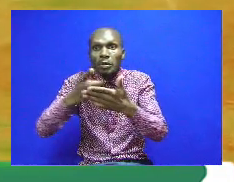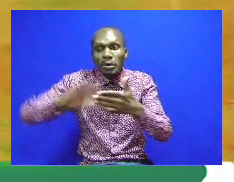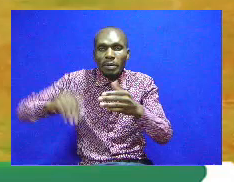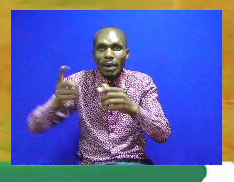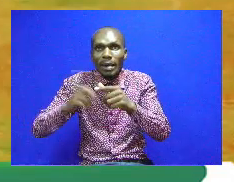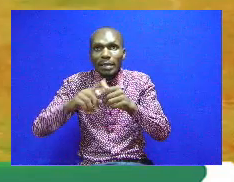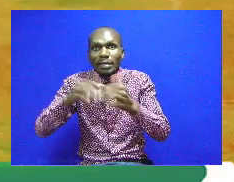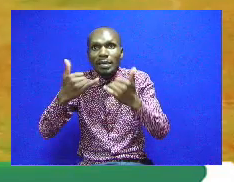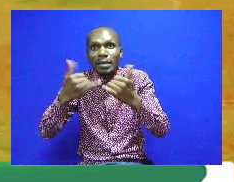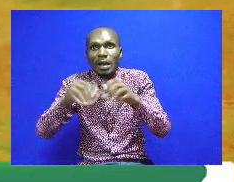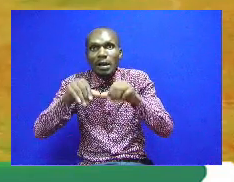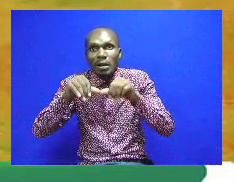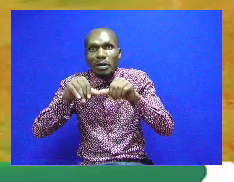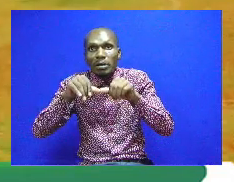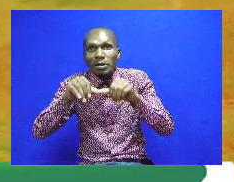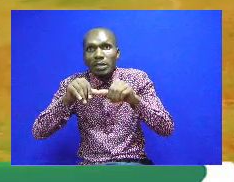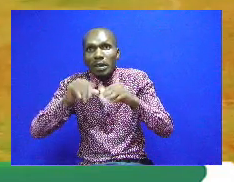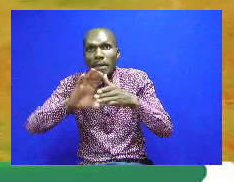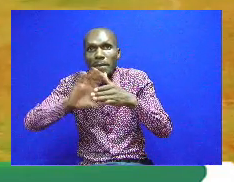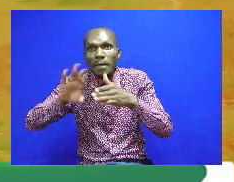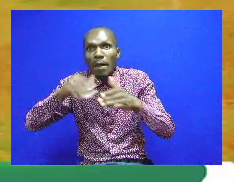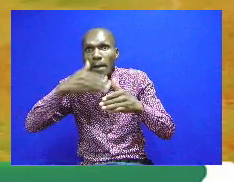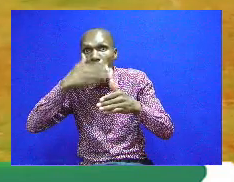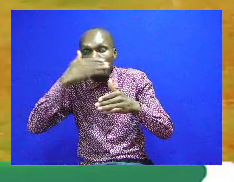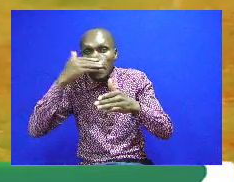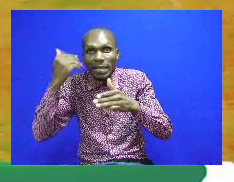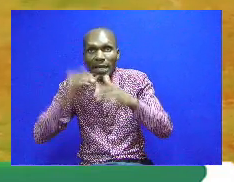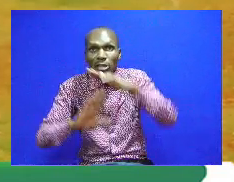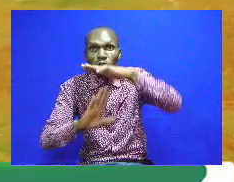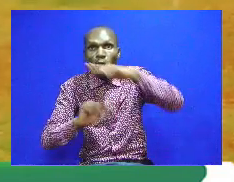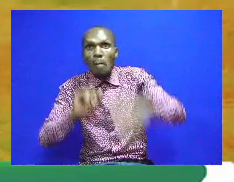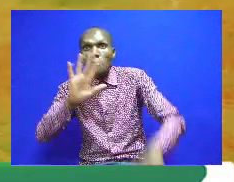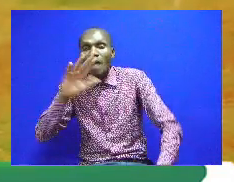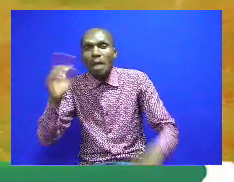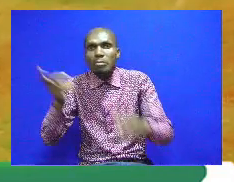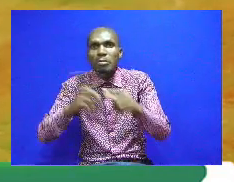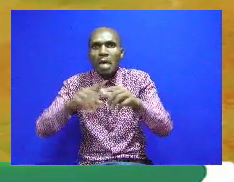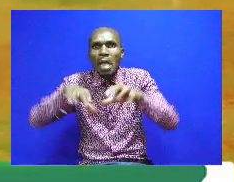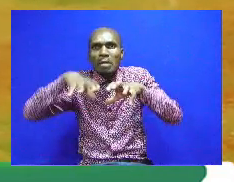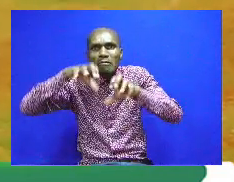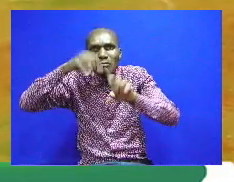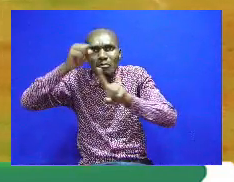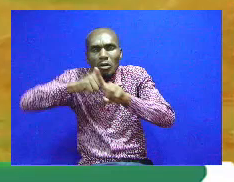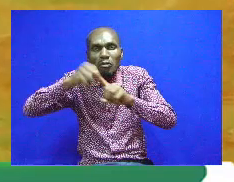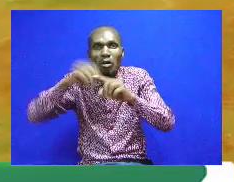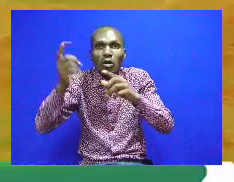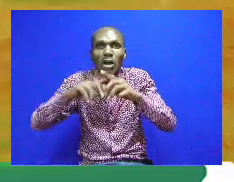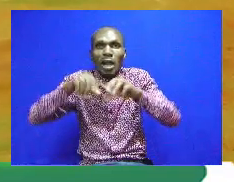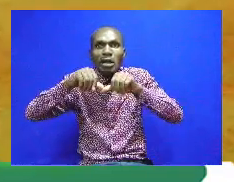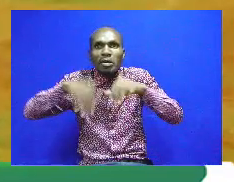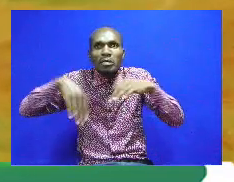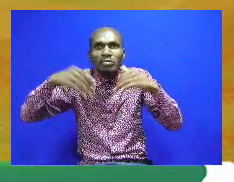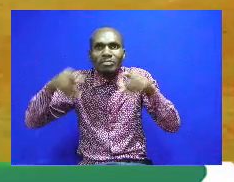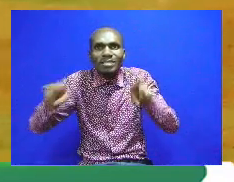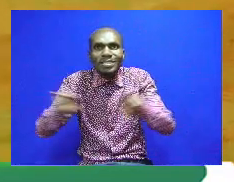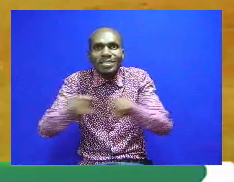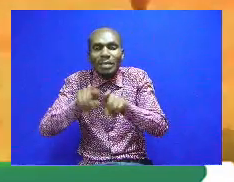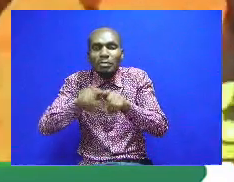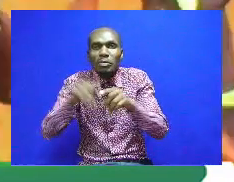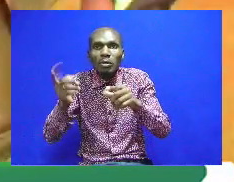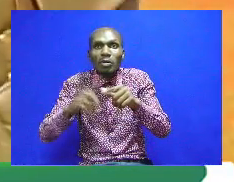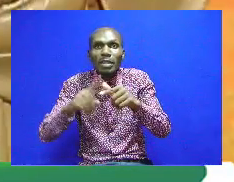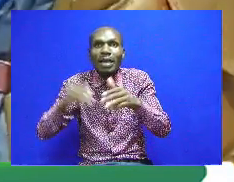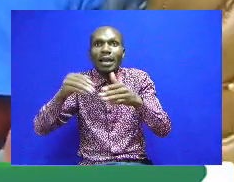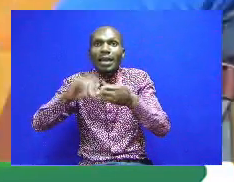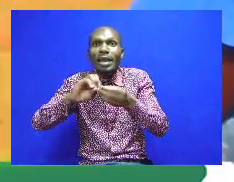sasa hivi tunang'ania tubalize in a better position top 5. So tunaona manake opponent wetu pia walikuwa wanang'ania the same position au walikuwa